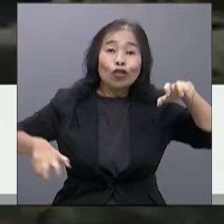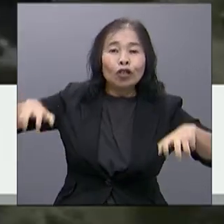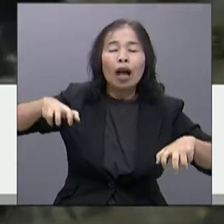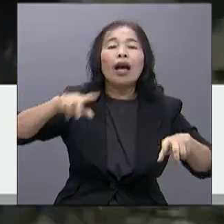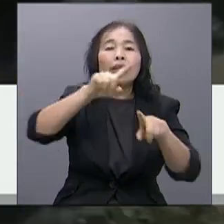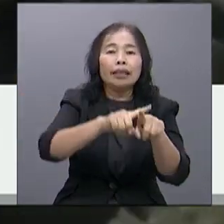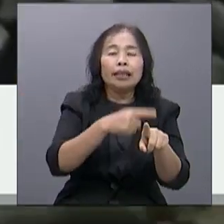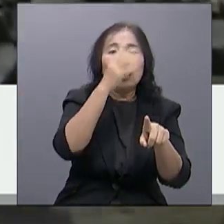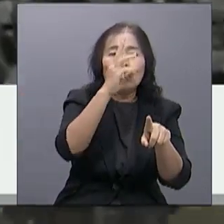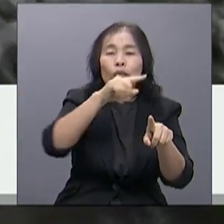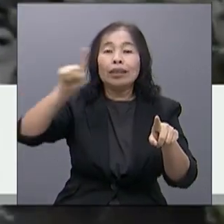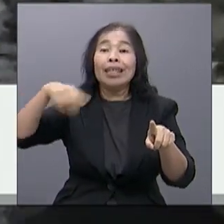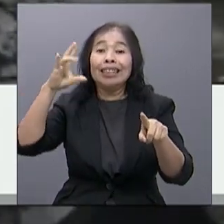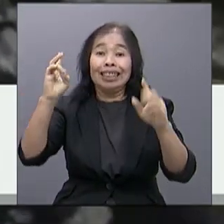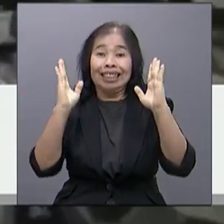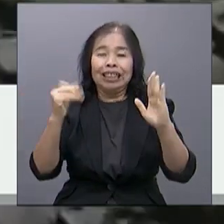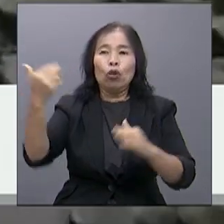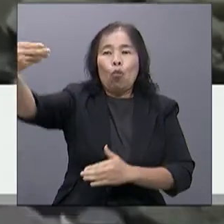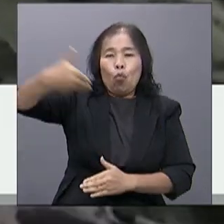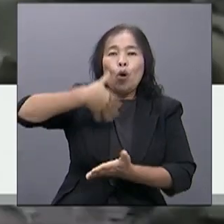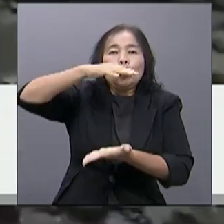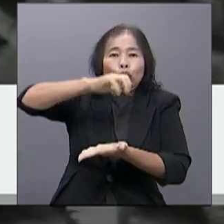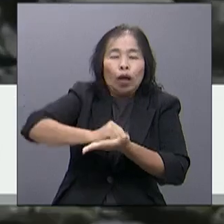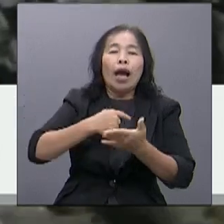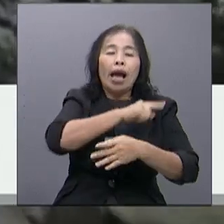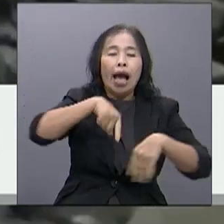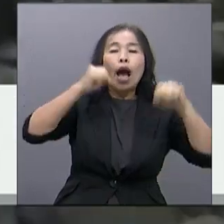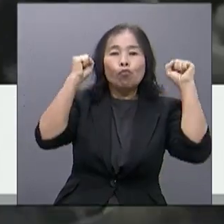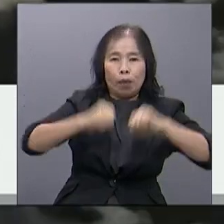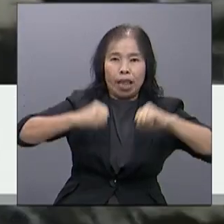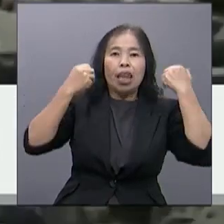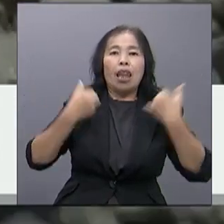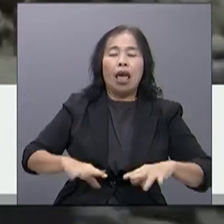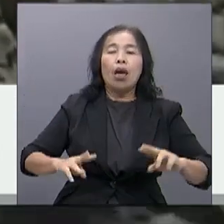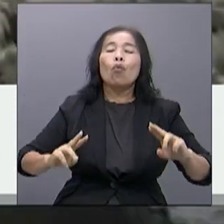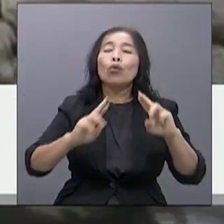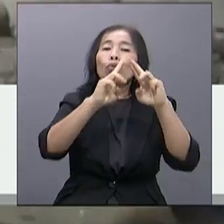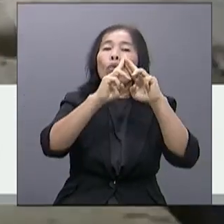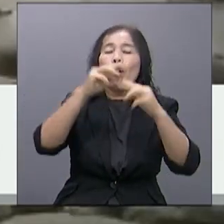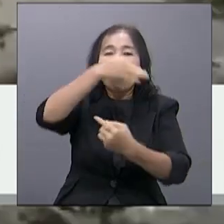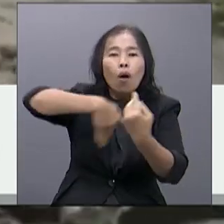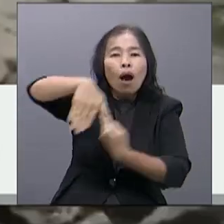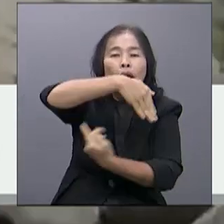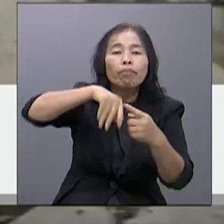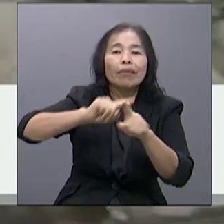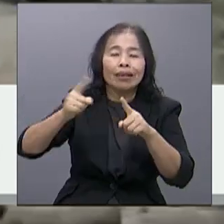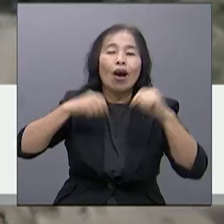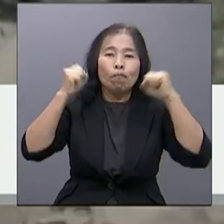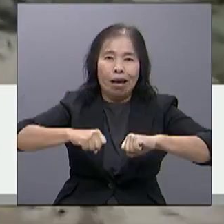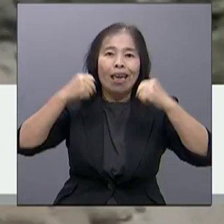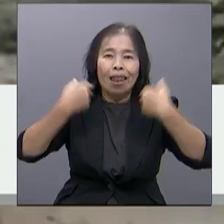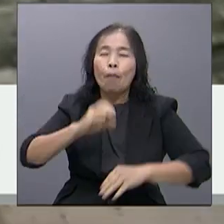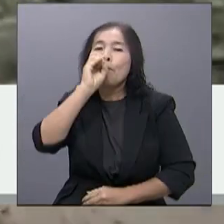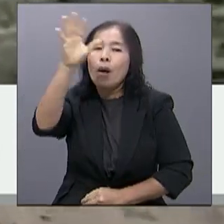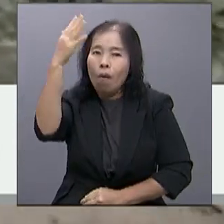กรกฎาคมนี้นะคะซึ่งล่าสุดก็ผ่านการอนุมัติจากกระทรวงทรัพยากรธรรมชาติและสิ่งแวดล้อมแล้วนอกเหนือจากทางบอดภาพยนตร์แห่ง